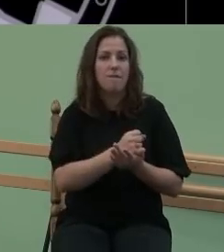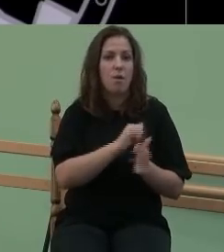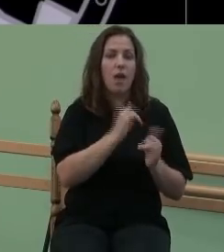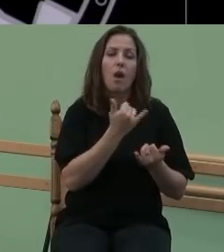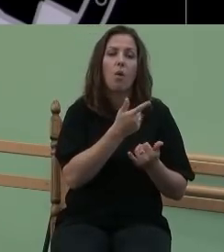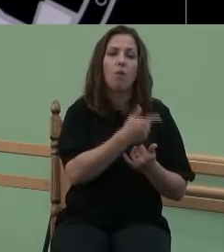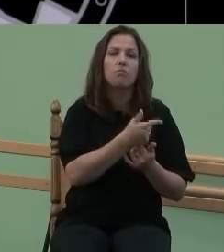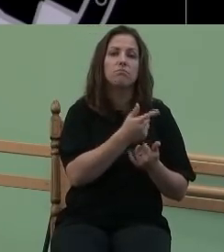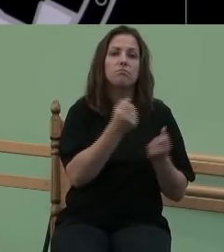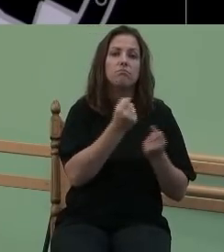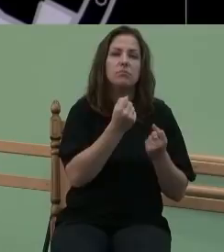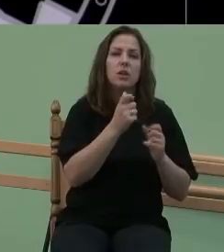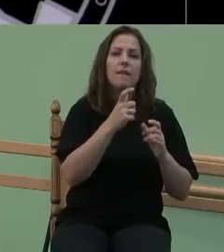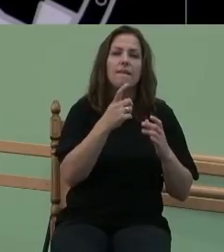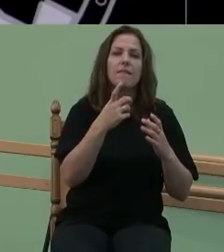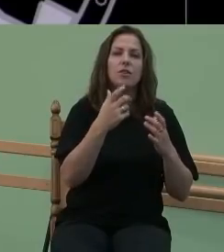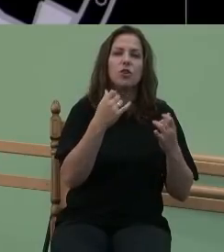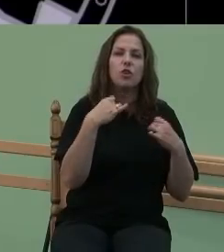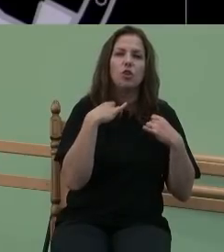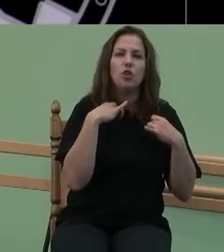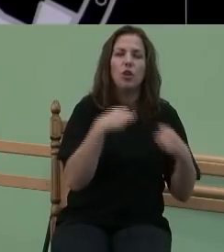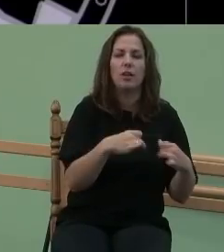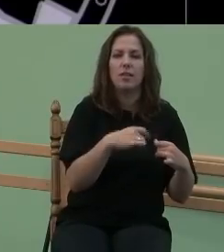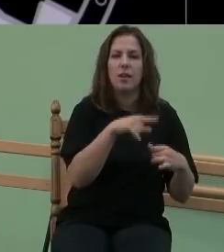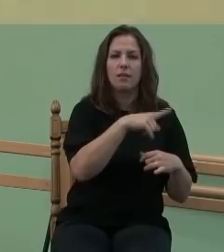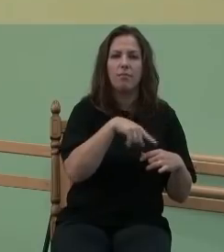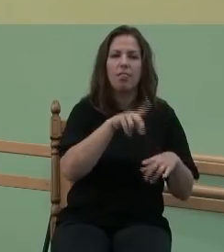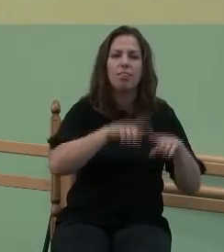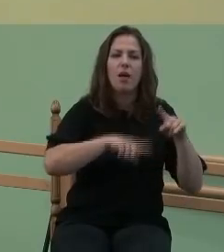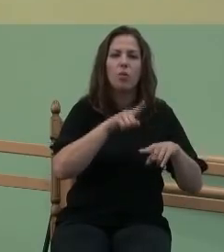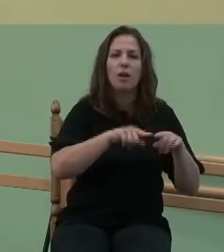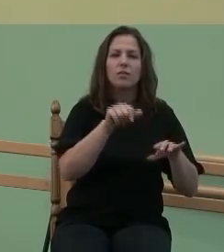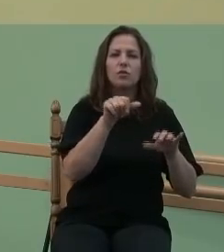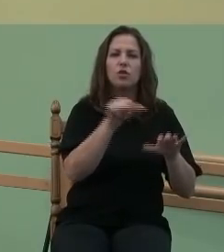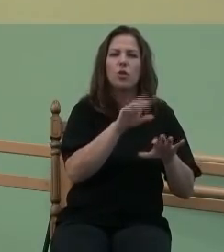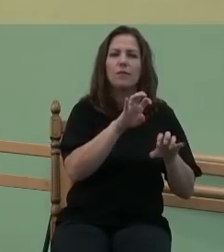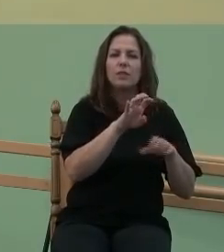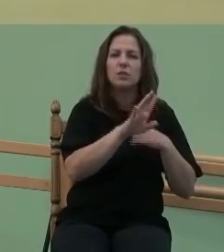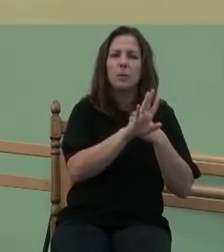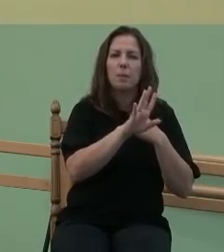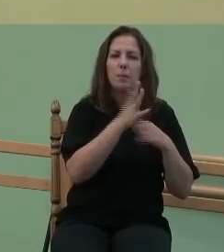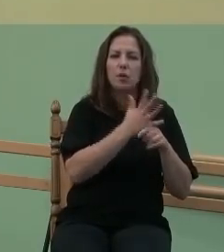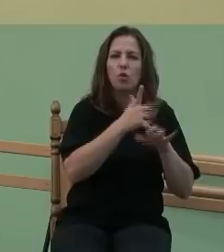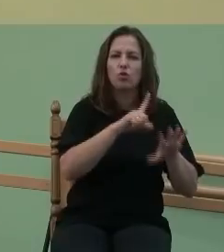jako miecz silniejszego, ja, matura 1957 i